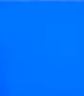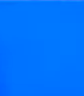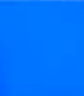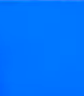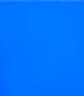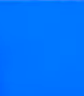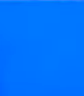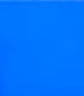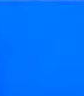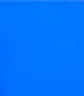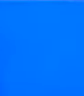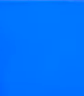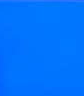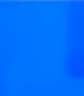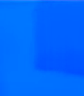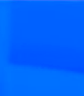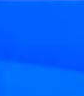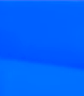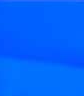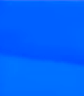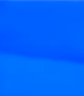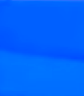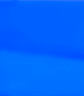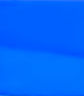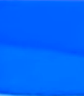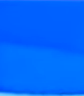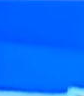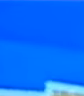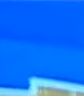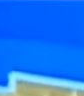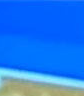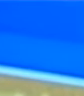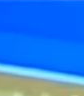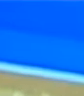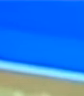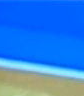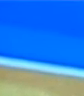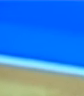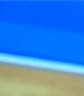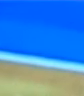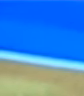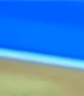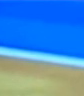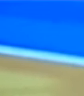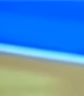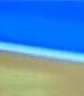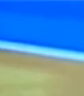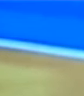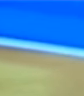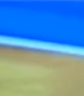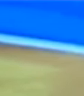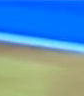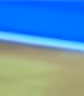Аким области Жансы Тюмебаев принял поэта-композитора, драматурга, обладателя премии «Платиновый Тарлан» и государственного ордена